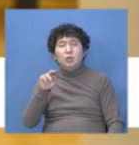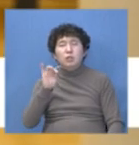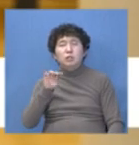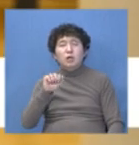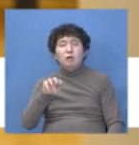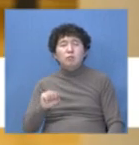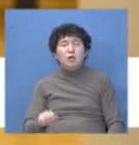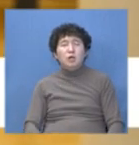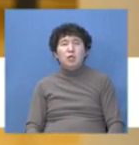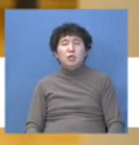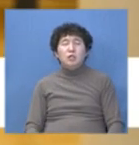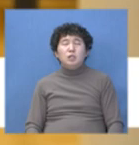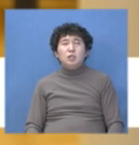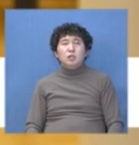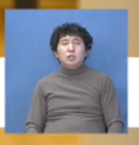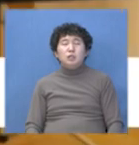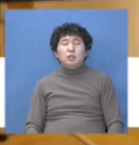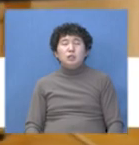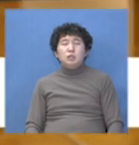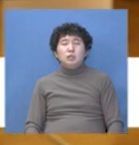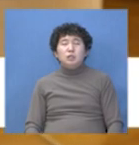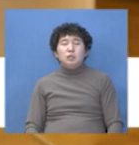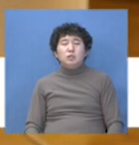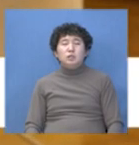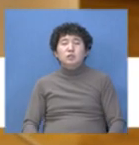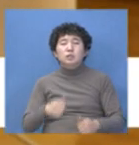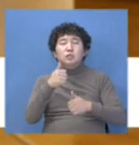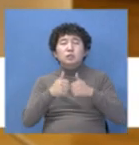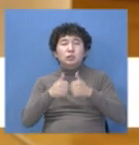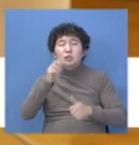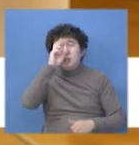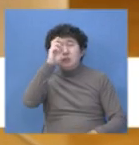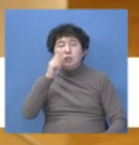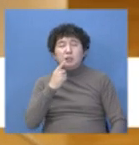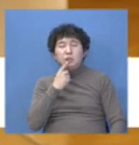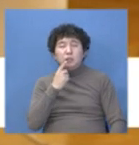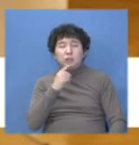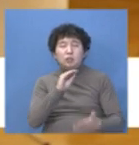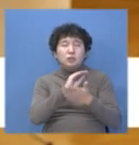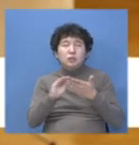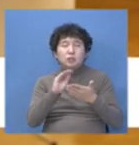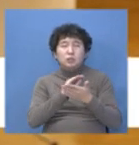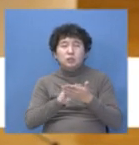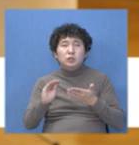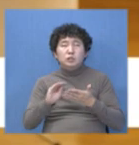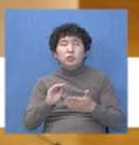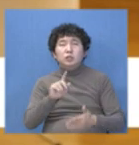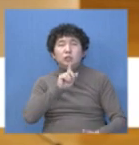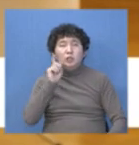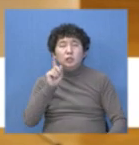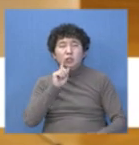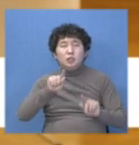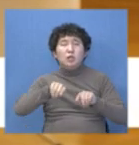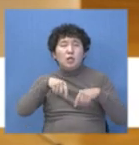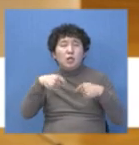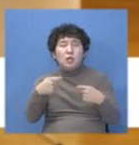көрсетем Әйгерімнің Абайға айтқан сөзін. Байқау мемлекеттік тілдің қолданыс аясын кеңейтіп, жазушының шығармашылық мұрасын жастар арасында